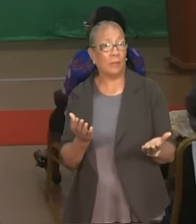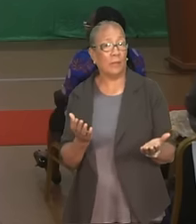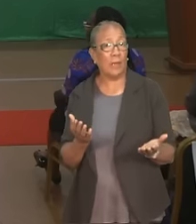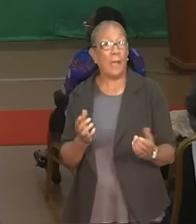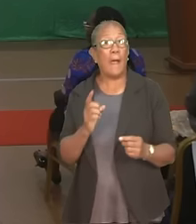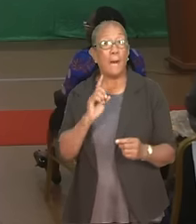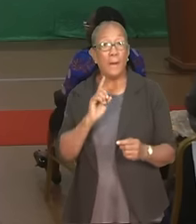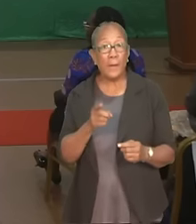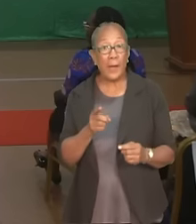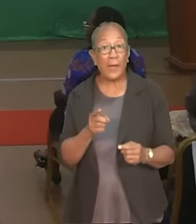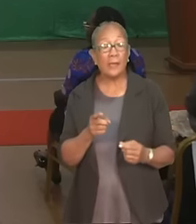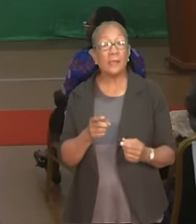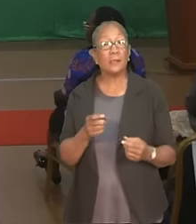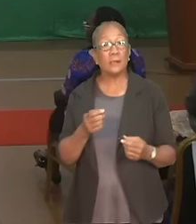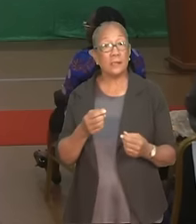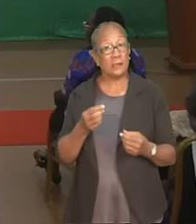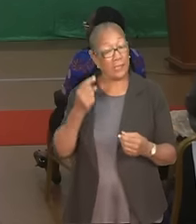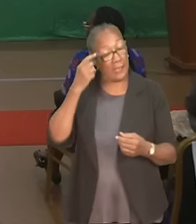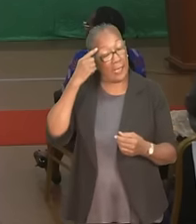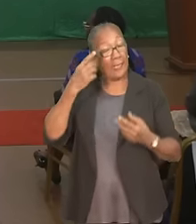Maar als ze het beter willen doen,